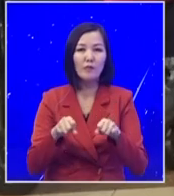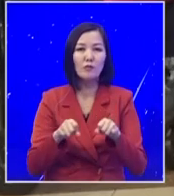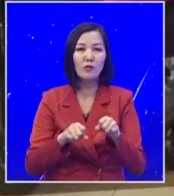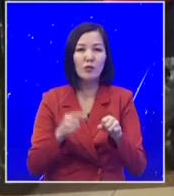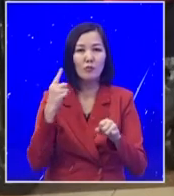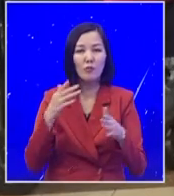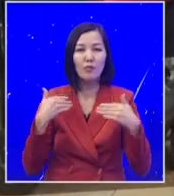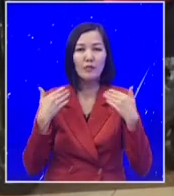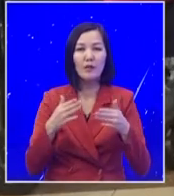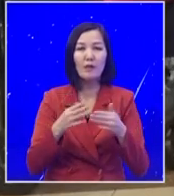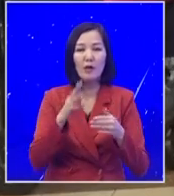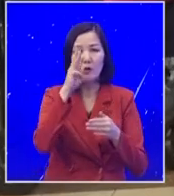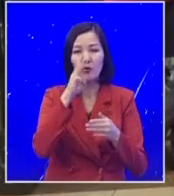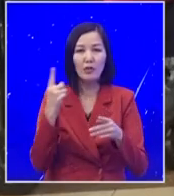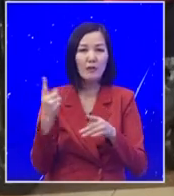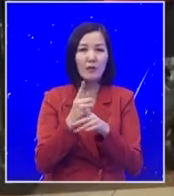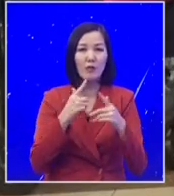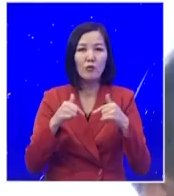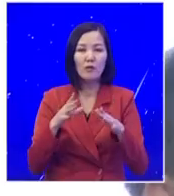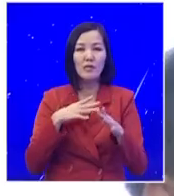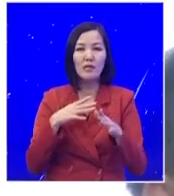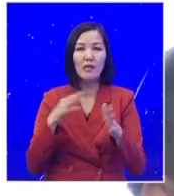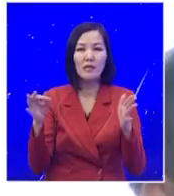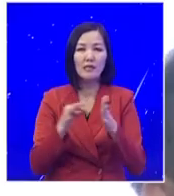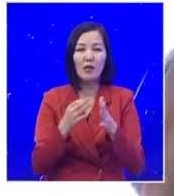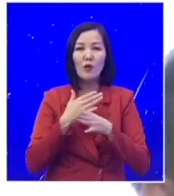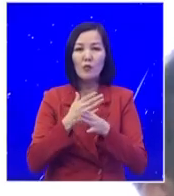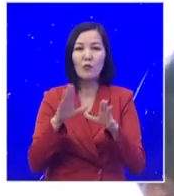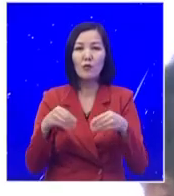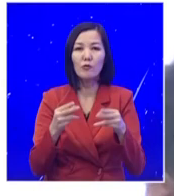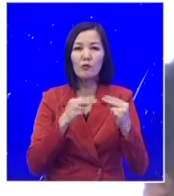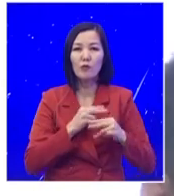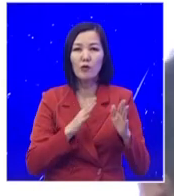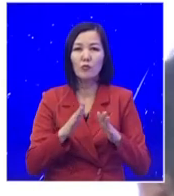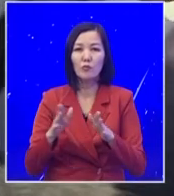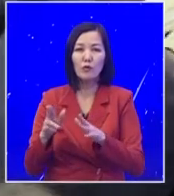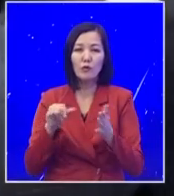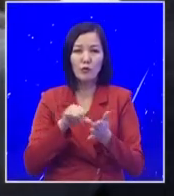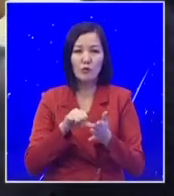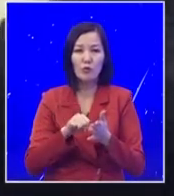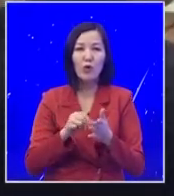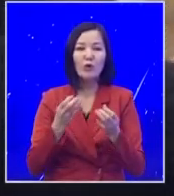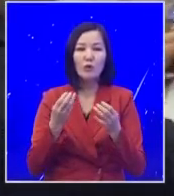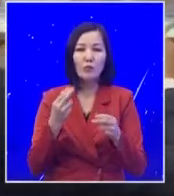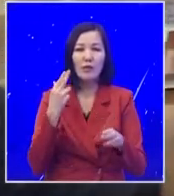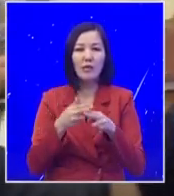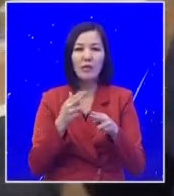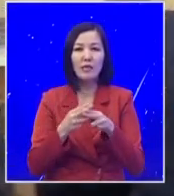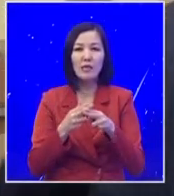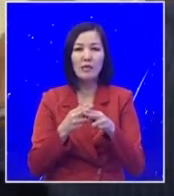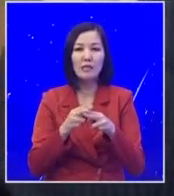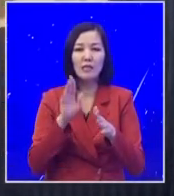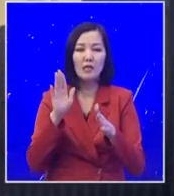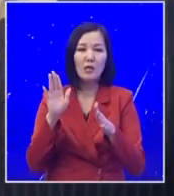бастама 90-ына бір рет ұйымдастырылады. Мақсаты оларға көмек көрсетіп, тұрақты еңбек орнына жұмысқа тұрғызу. Сонымен қатар кедергісіз